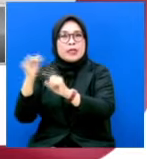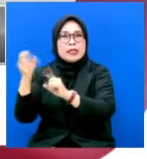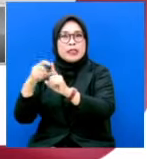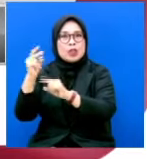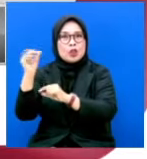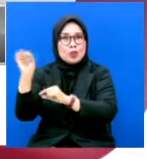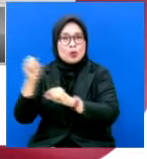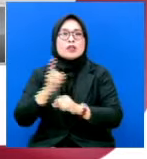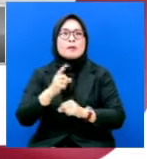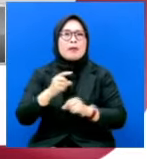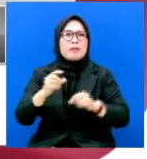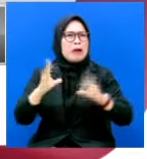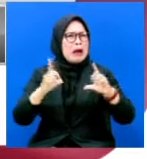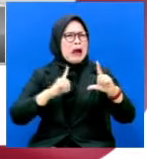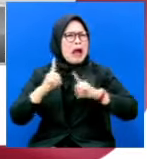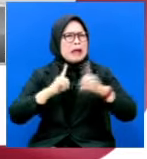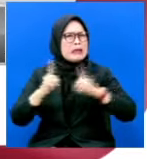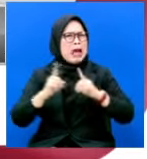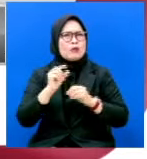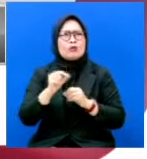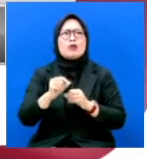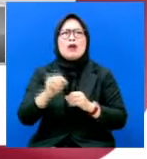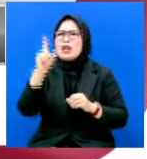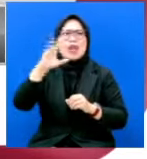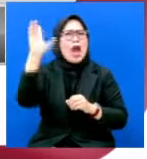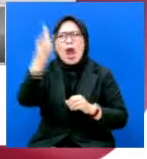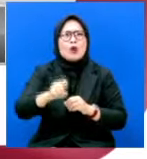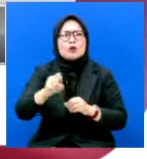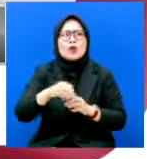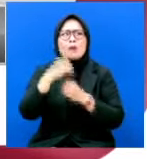tambrau sehingga kita tidak harus beli BBM terus